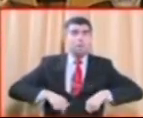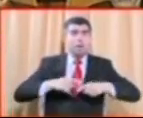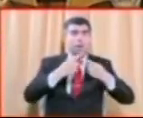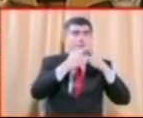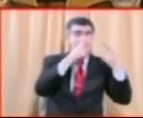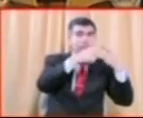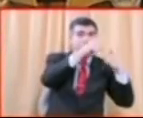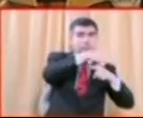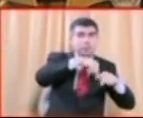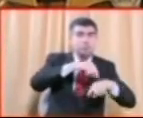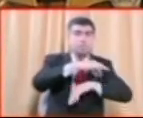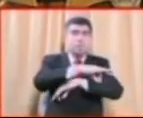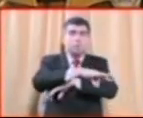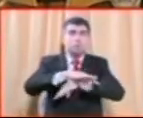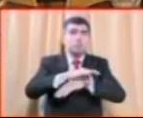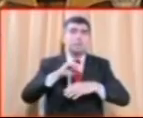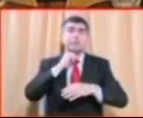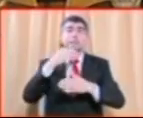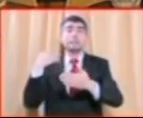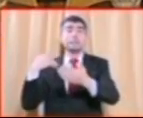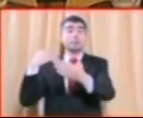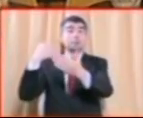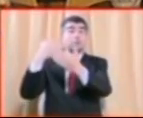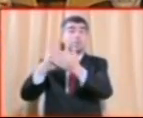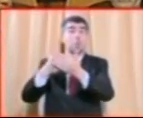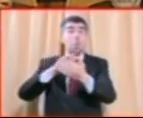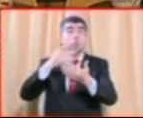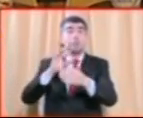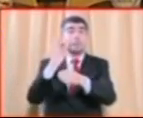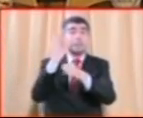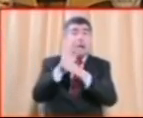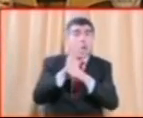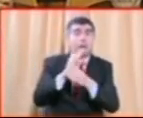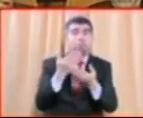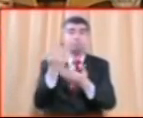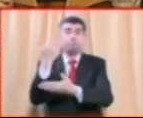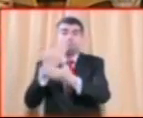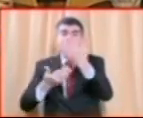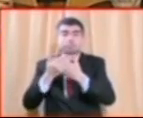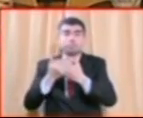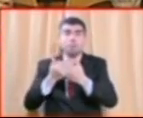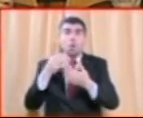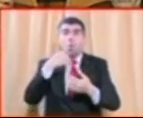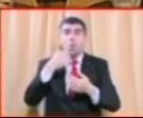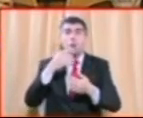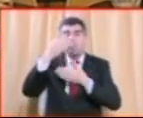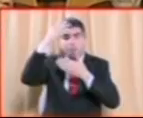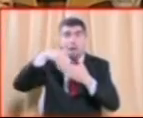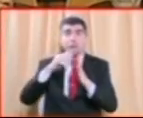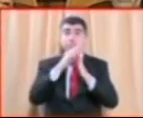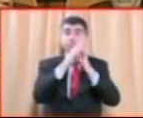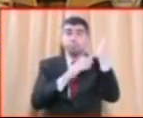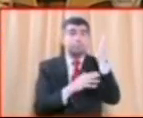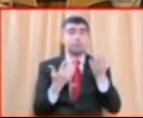في المناطق النائية عبر التاريخ، وأمنوا الوحدة ديال الهوية الوطنية ديال المغاربة. الأمر يتعلق